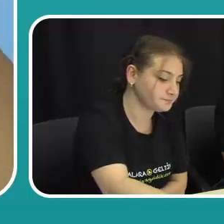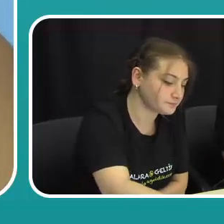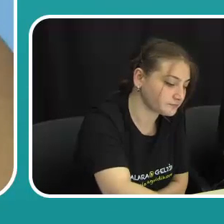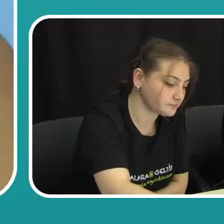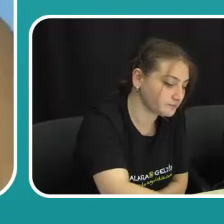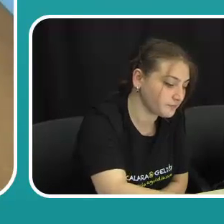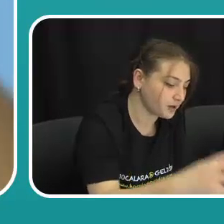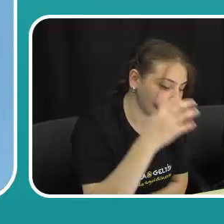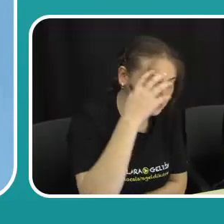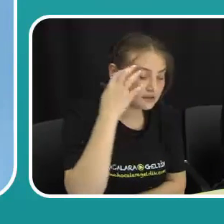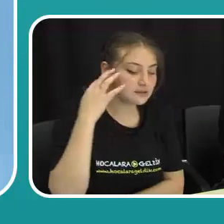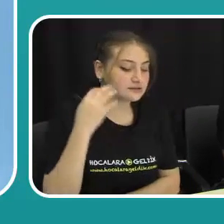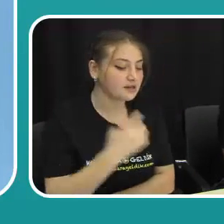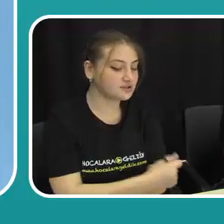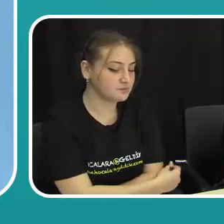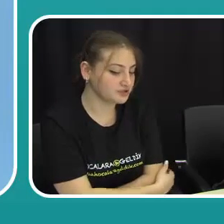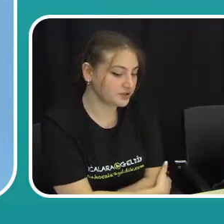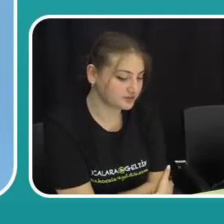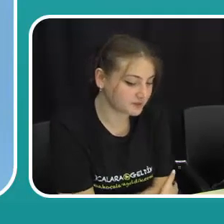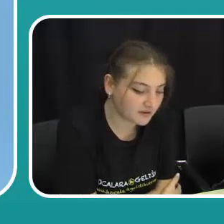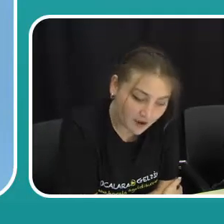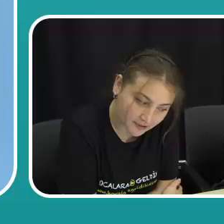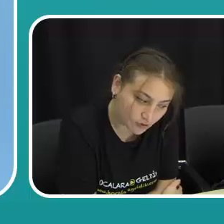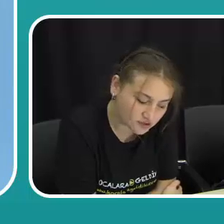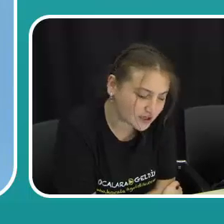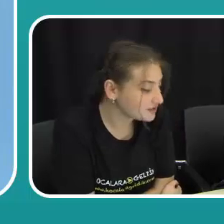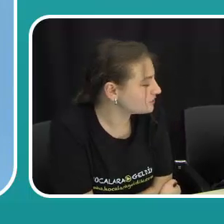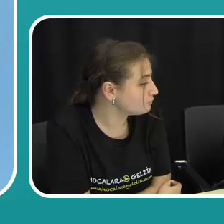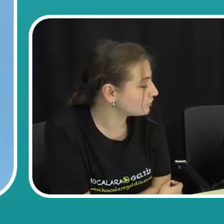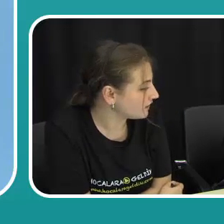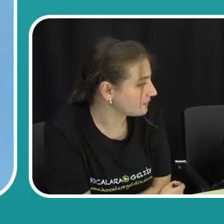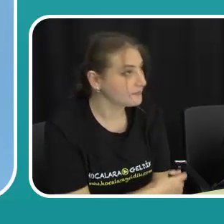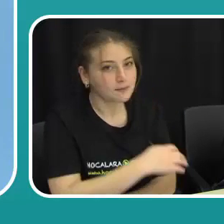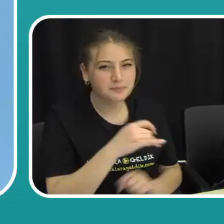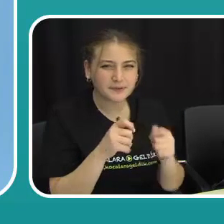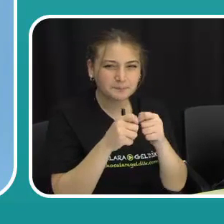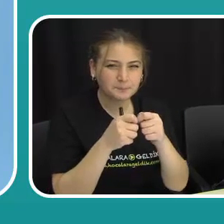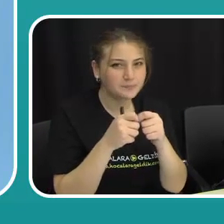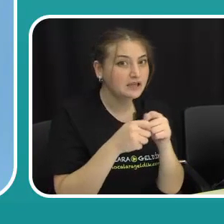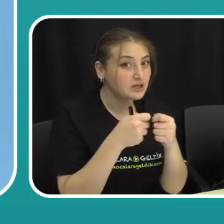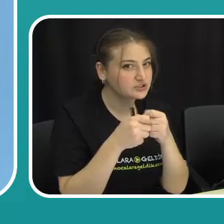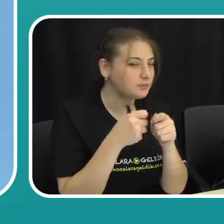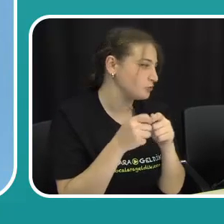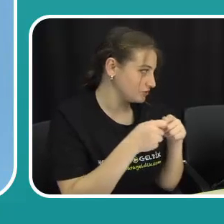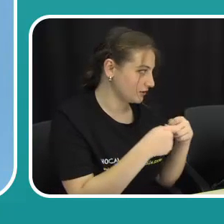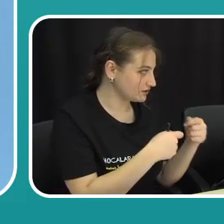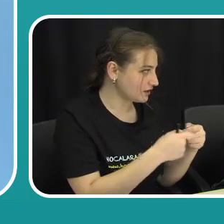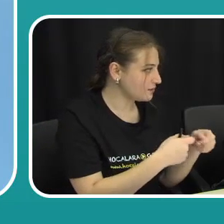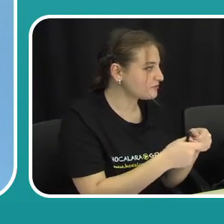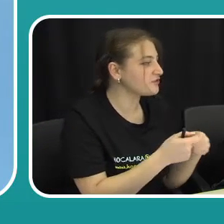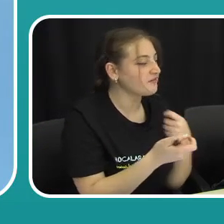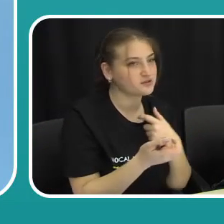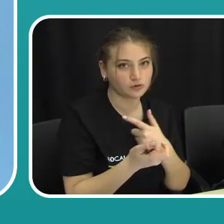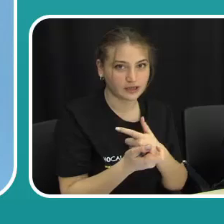gibi ev tartışmacı anlatımla devam ediyoruz şimdi burada bir tartışma olacak artık